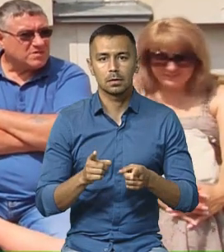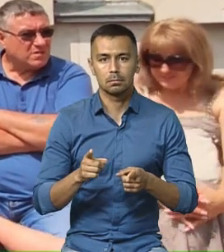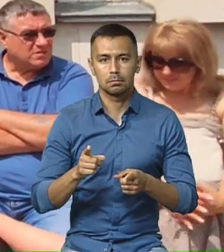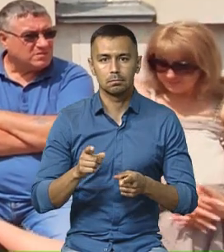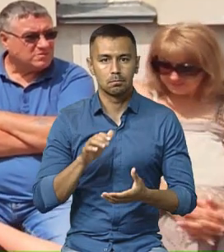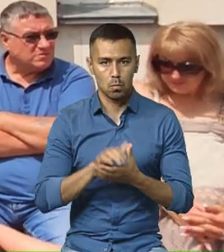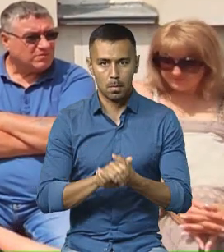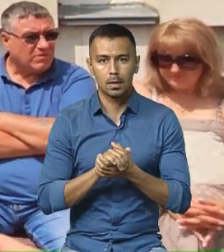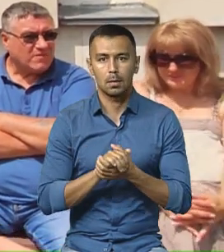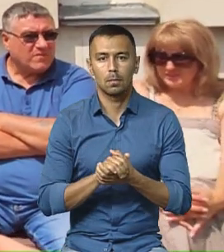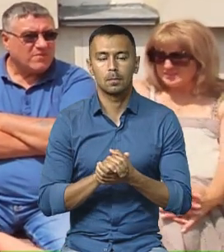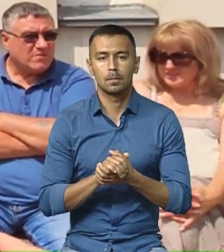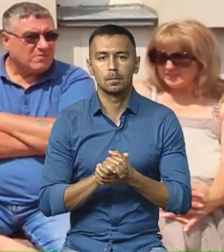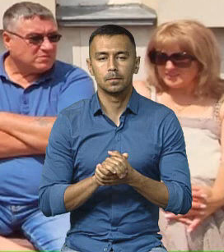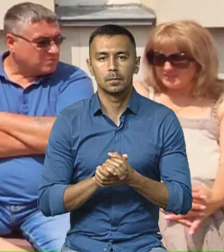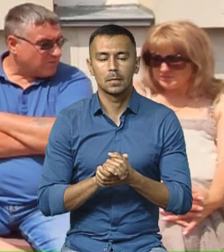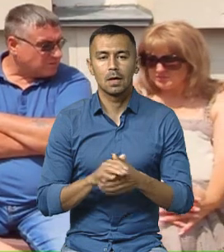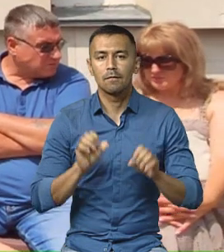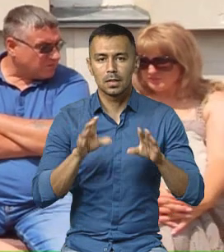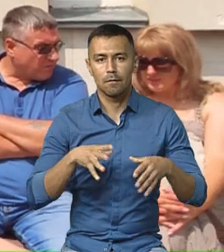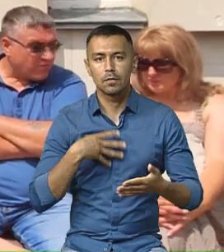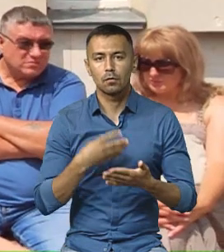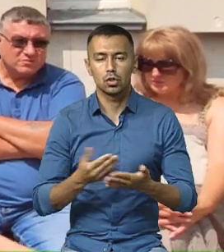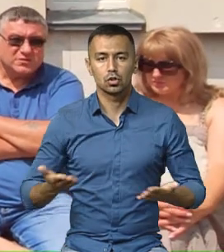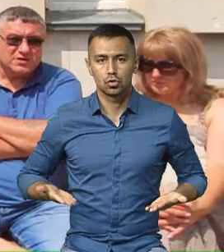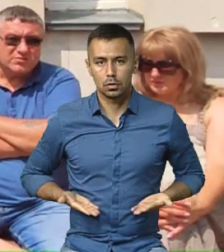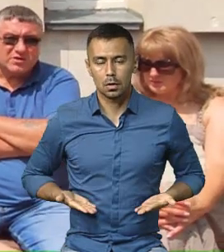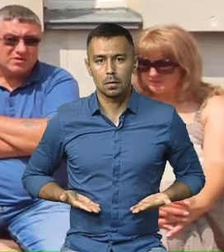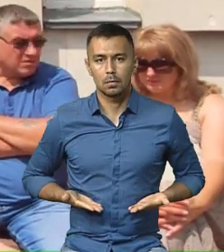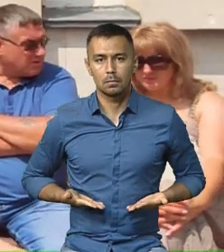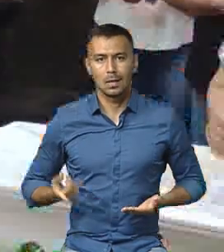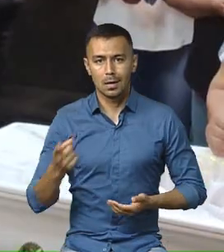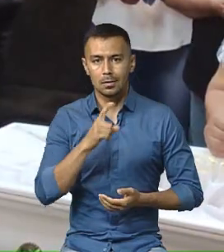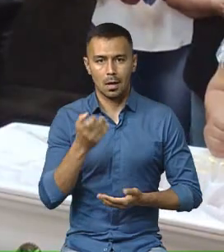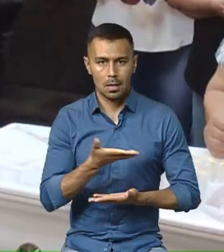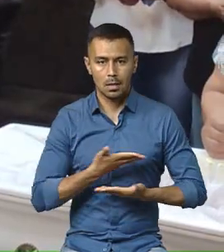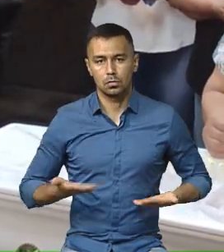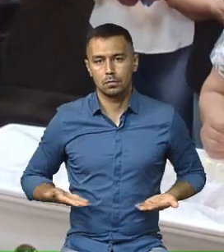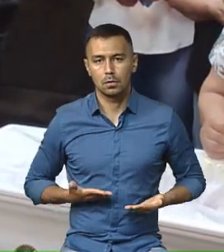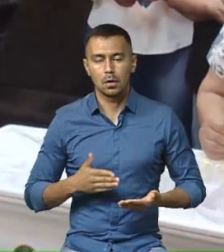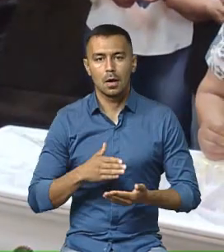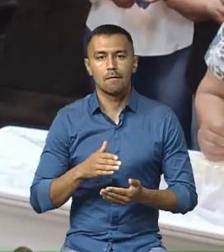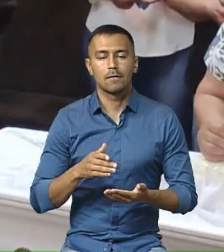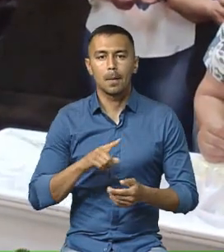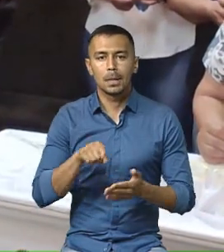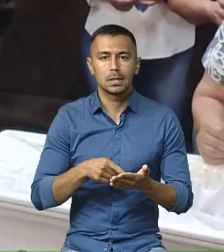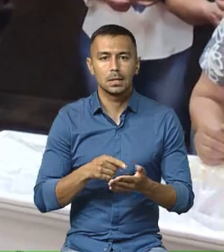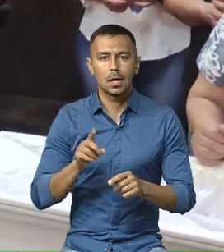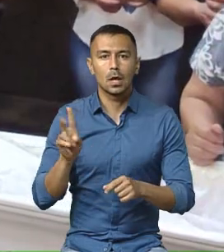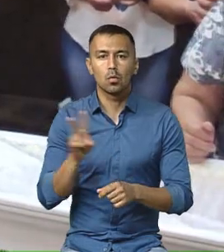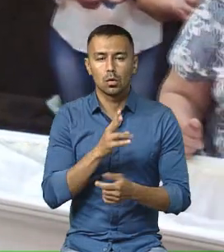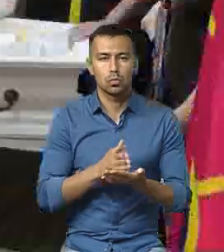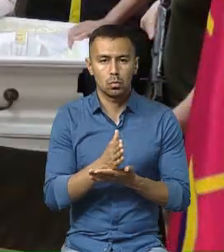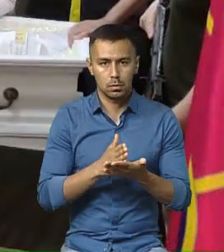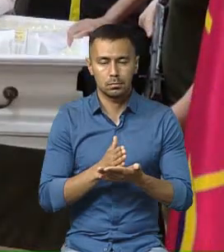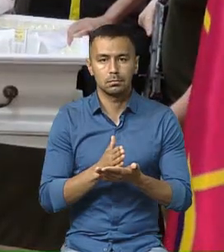побратимом і віддав своє життя за нас живих. У міській ритуальній службі загиблого відспівали